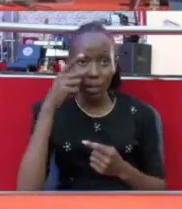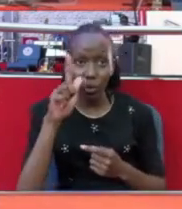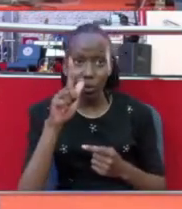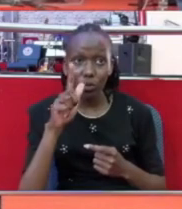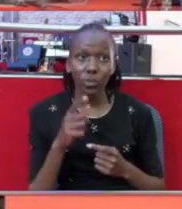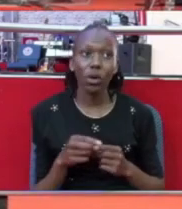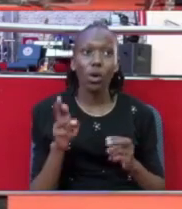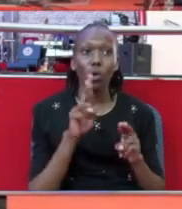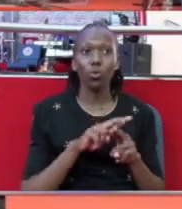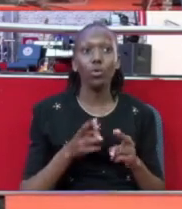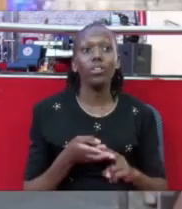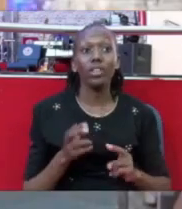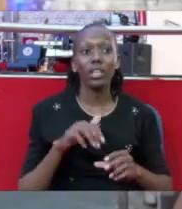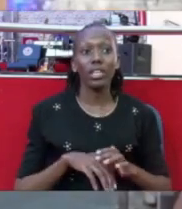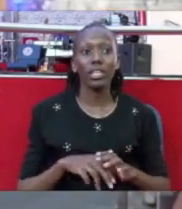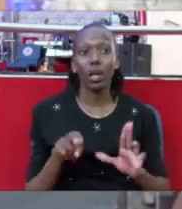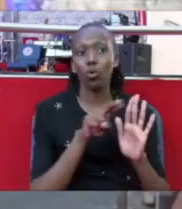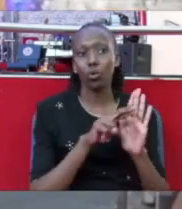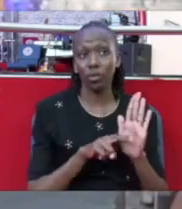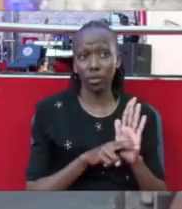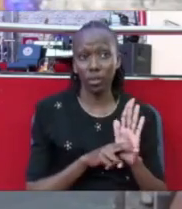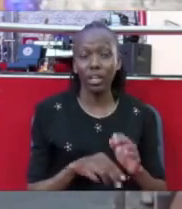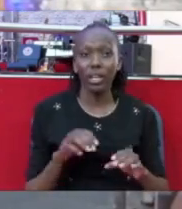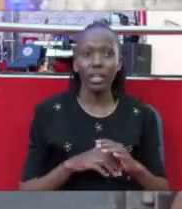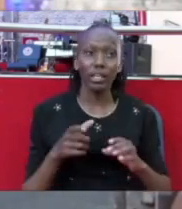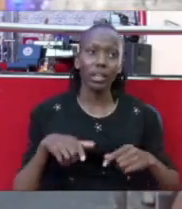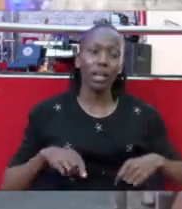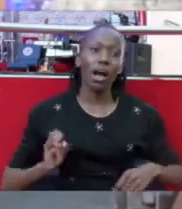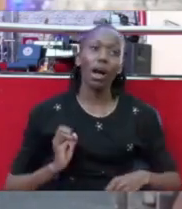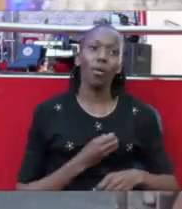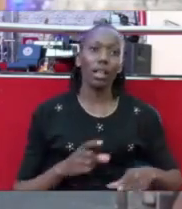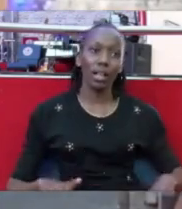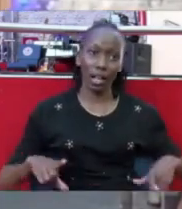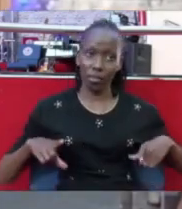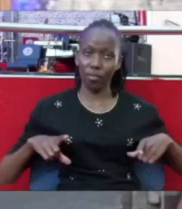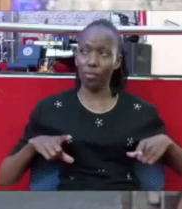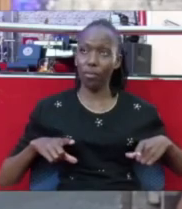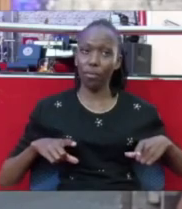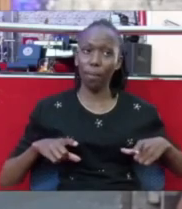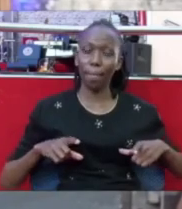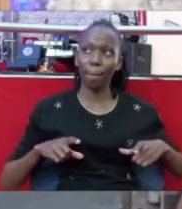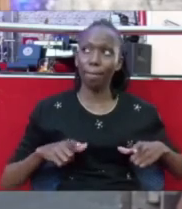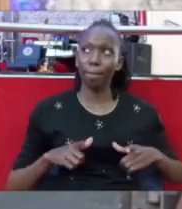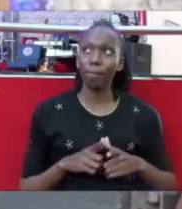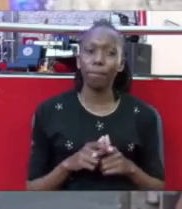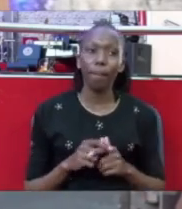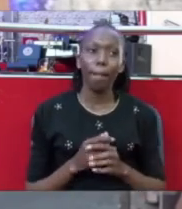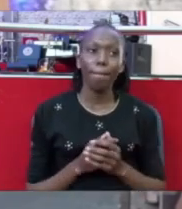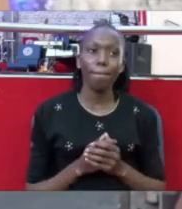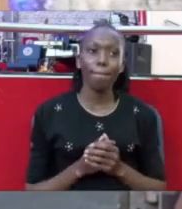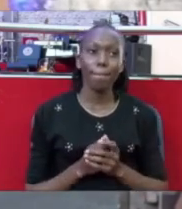sababu kanuni na hekima ya Mungu. For an abundant life are all in this word. Ili ukawe katika maisha